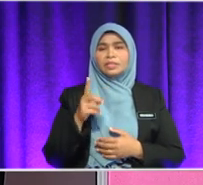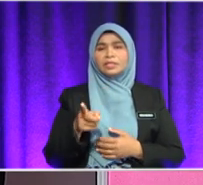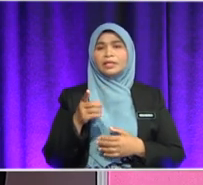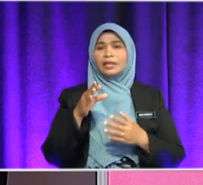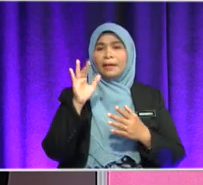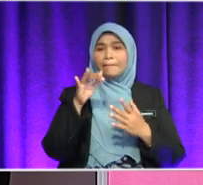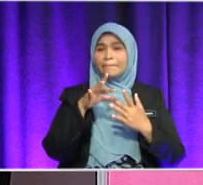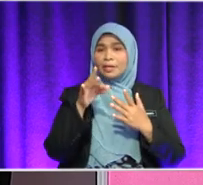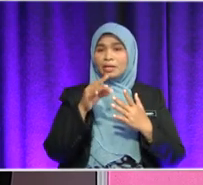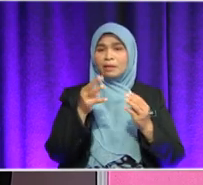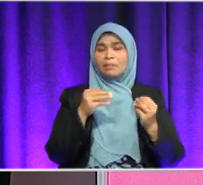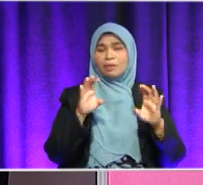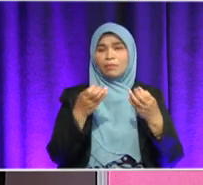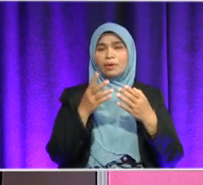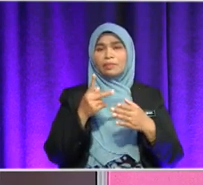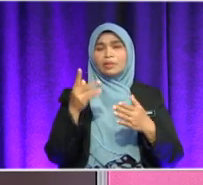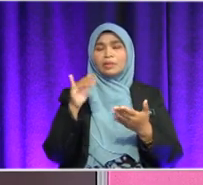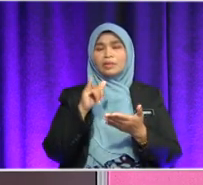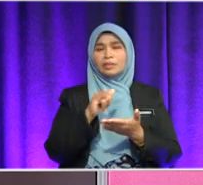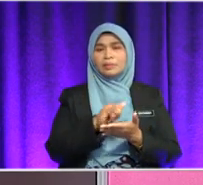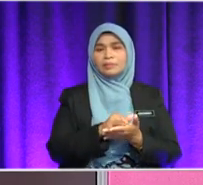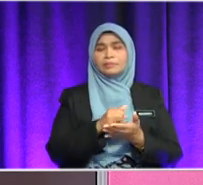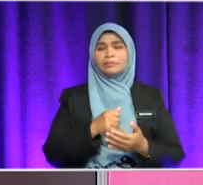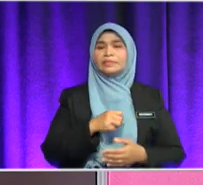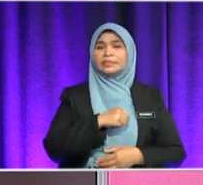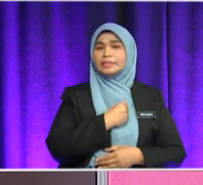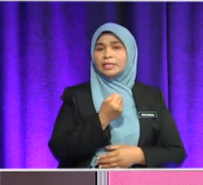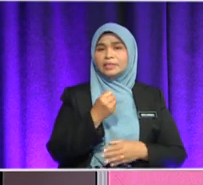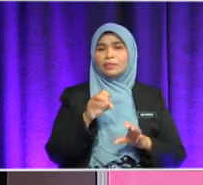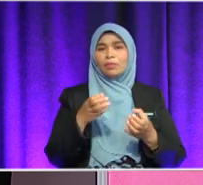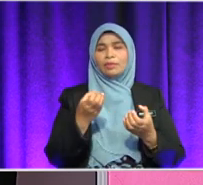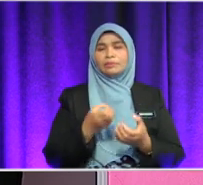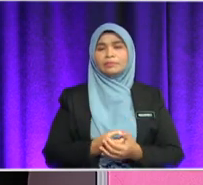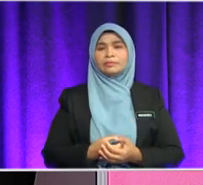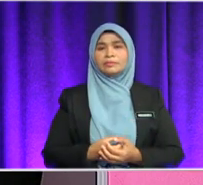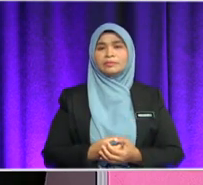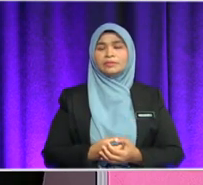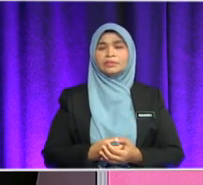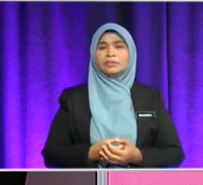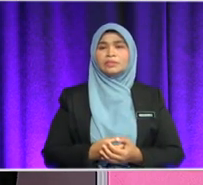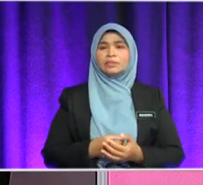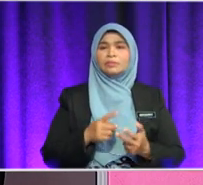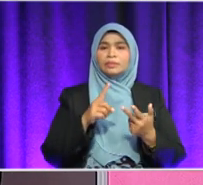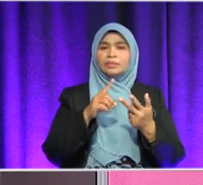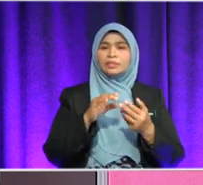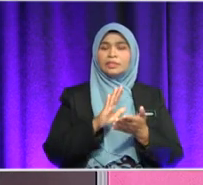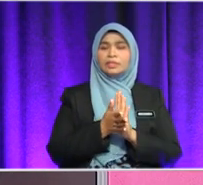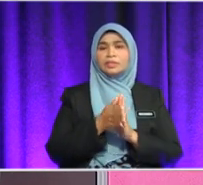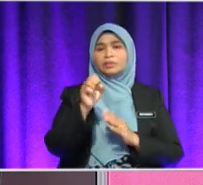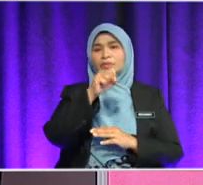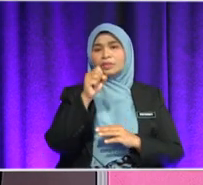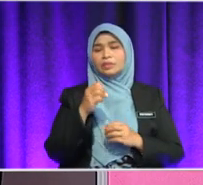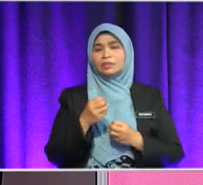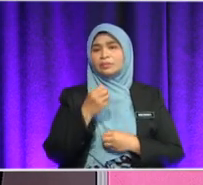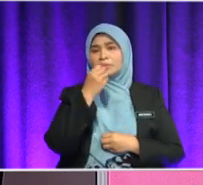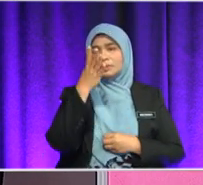itu dan dia tahu bahwa itu boleh membatalkan iman kalau soalnya apa dia Jelaskan syarat terbatas